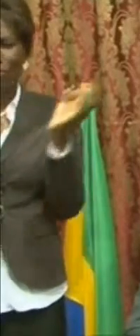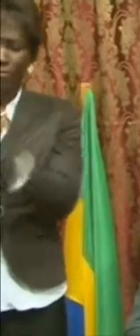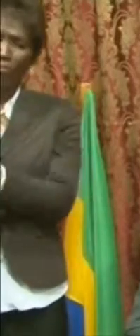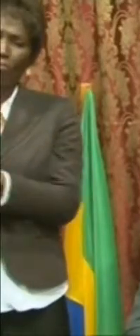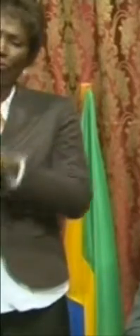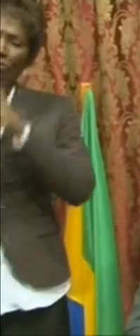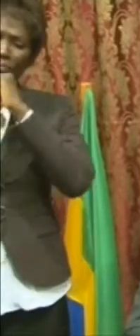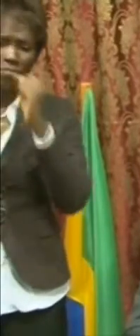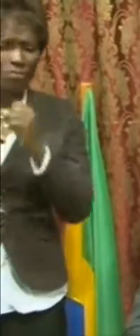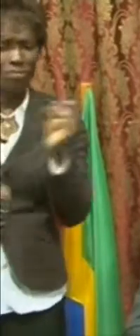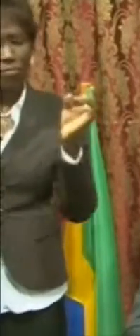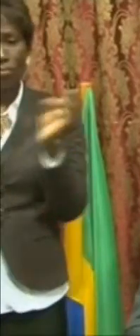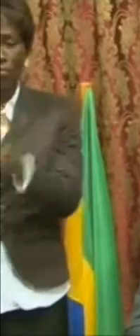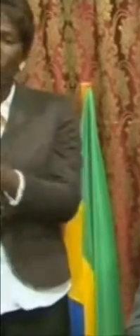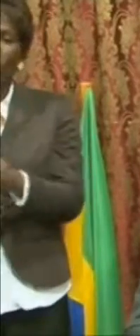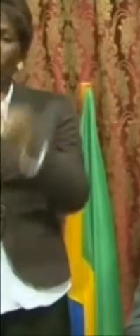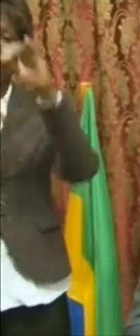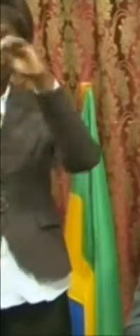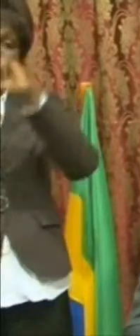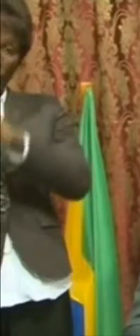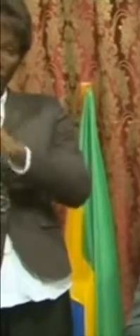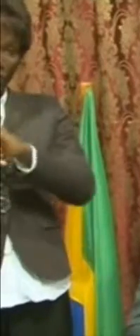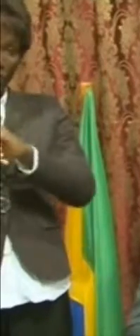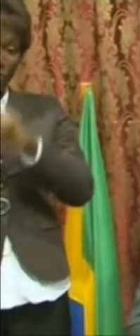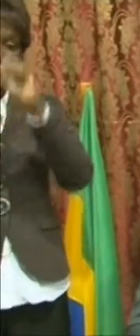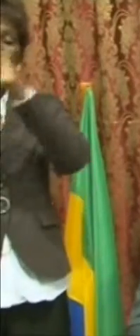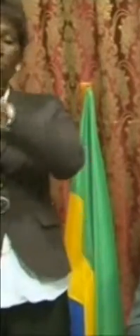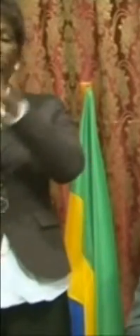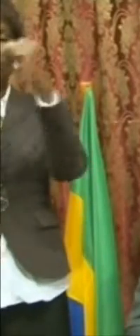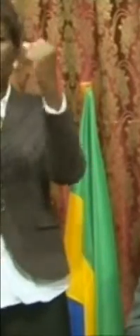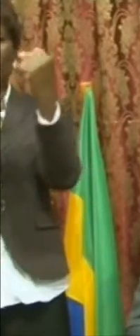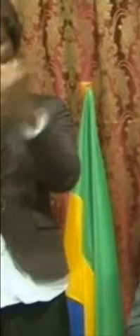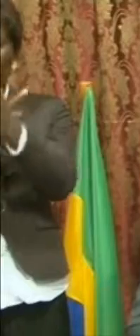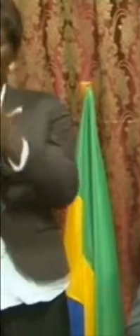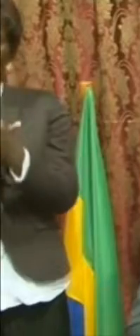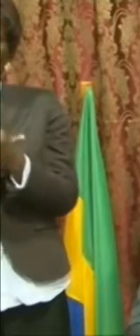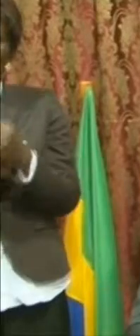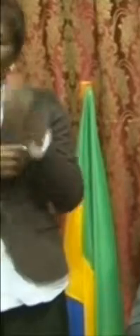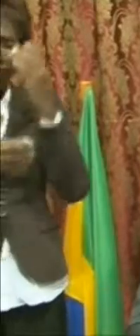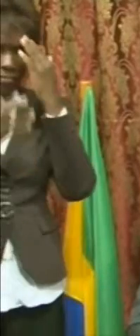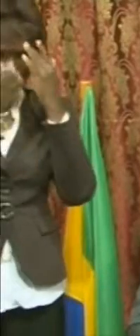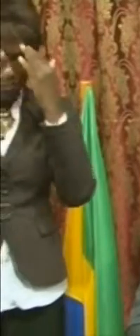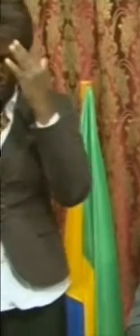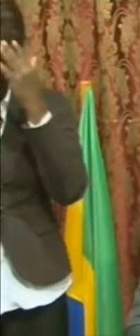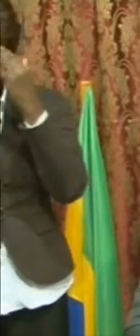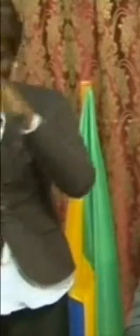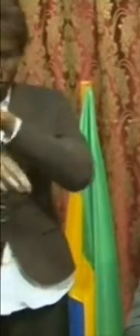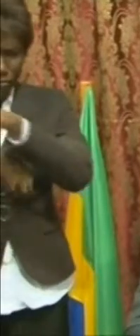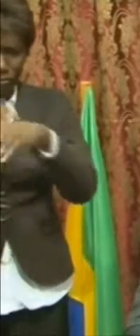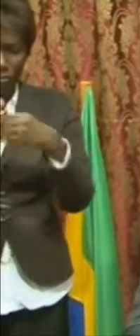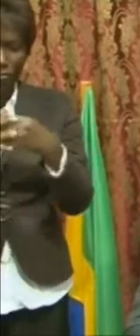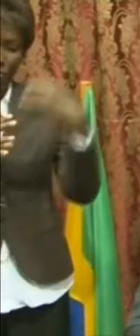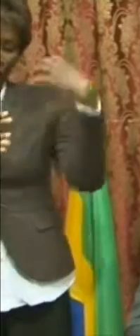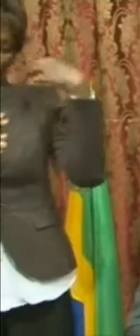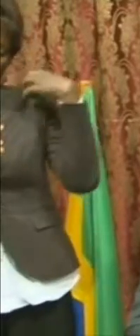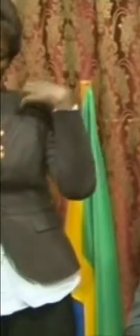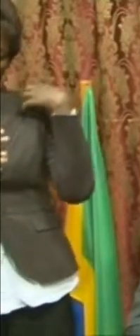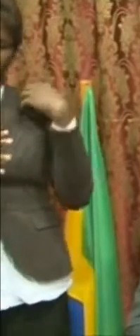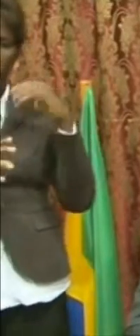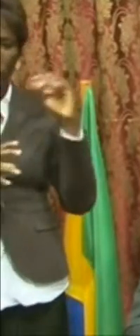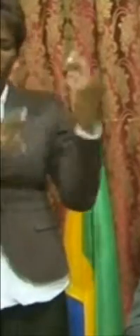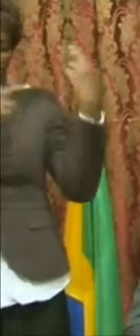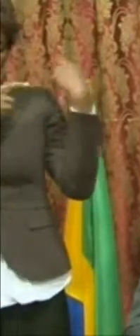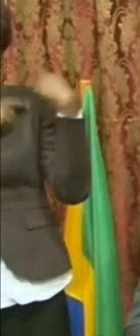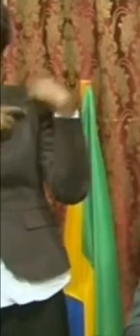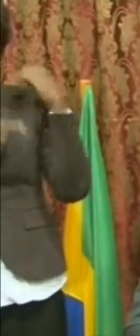vieillesse. Cette situation, qui préoccupe au plus haut point le gouvernement de la République, est de nature à mettre